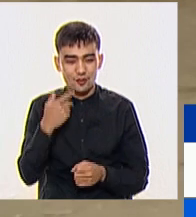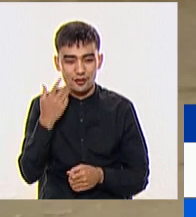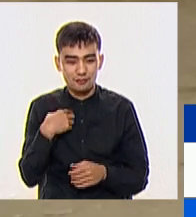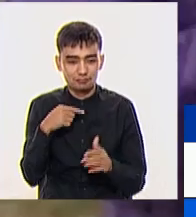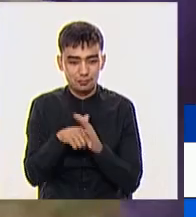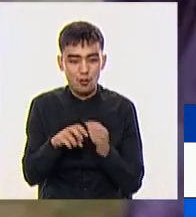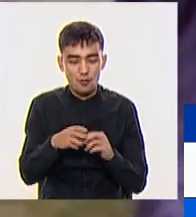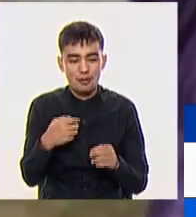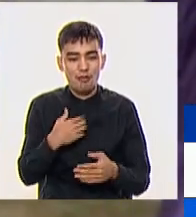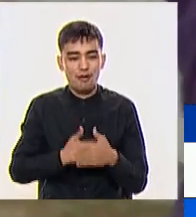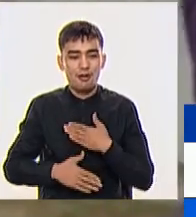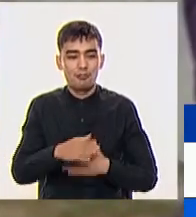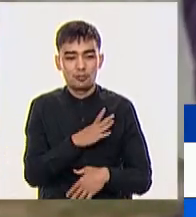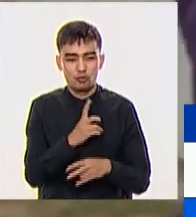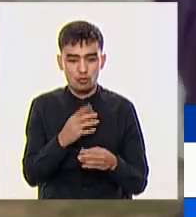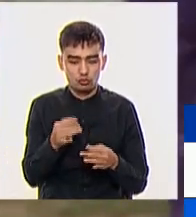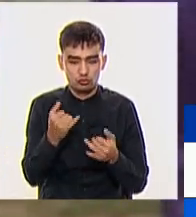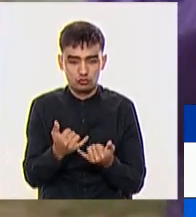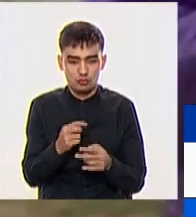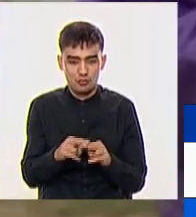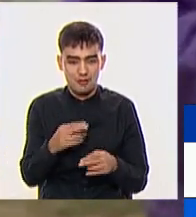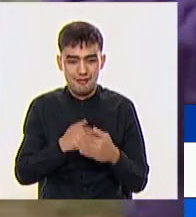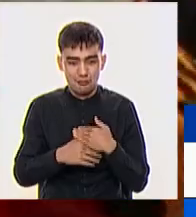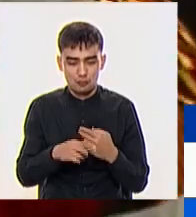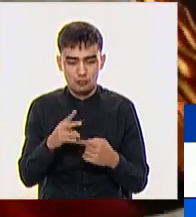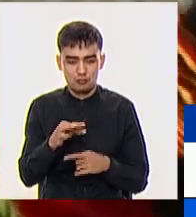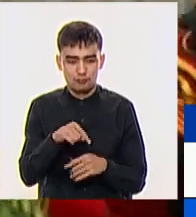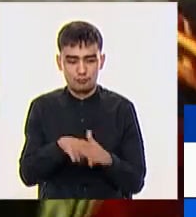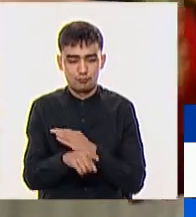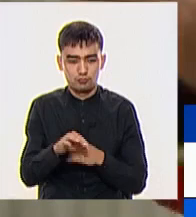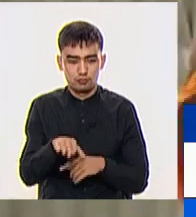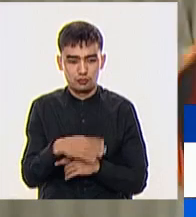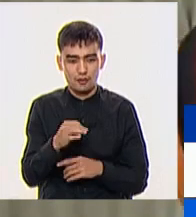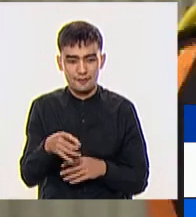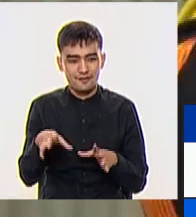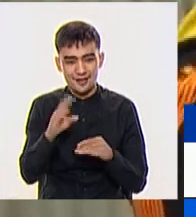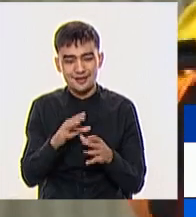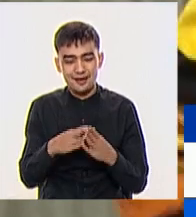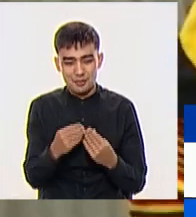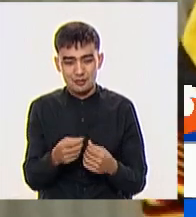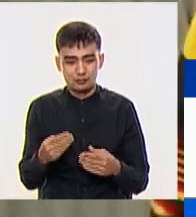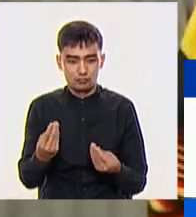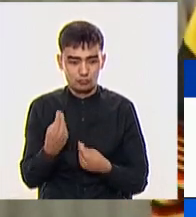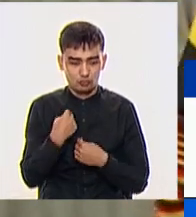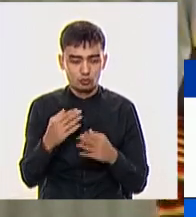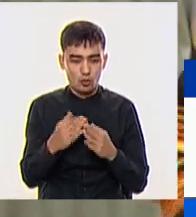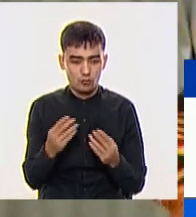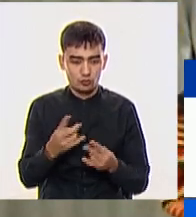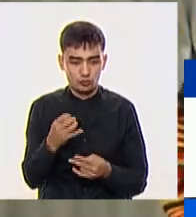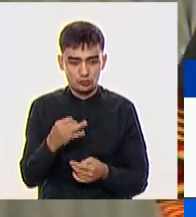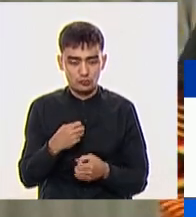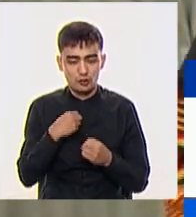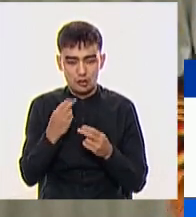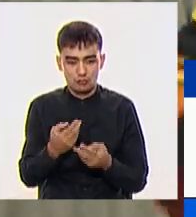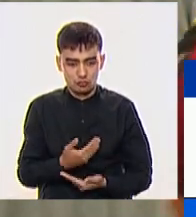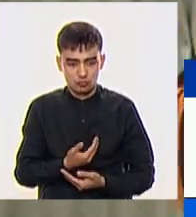қуанғандарын айтады. Бірақ сол қуаныштары бүгін су сепкендей басылыпты. Мына қырғын семьяға тұратындай жилье беру керек біздерге, тұратындай